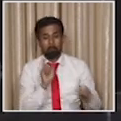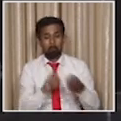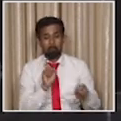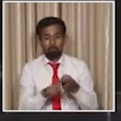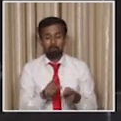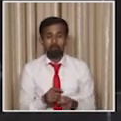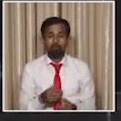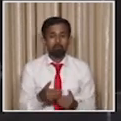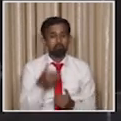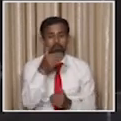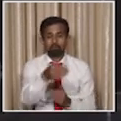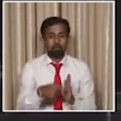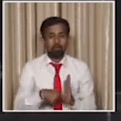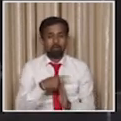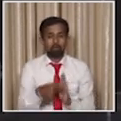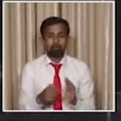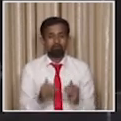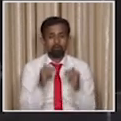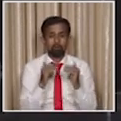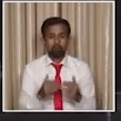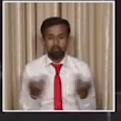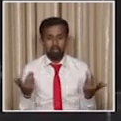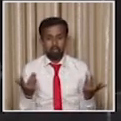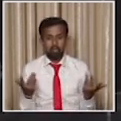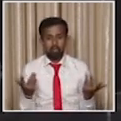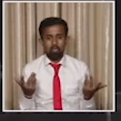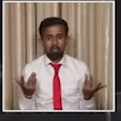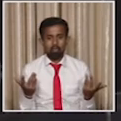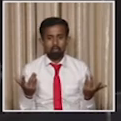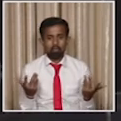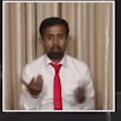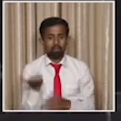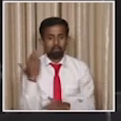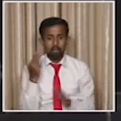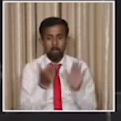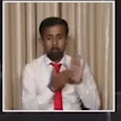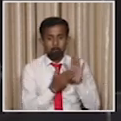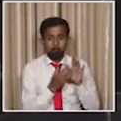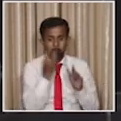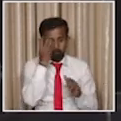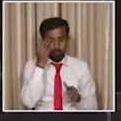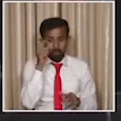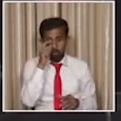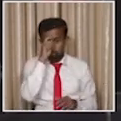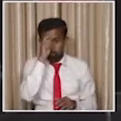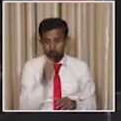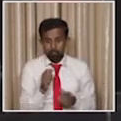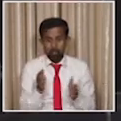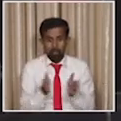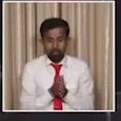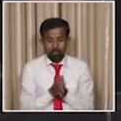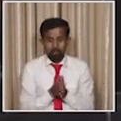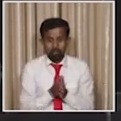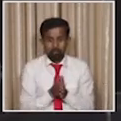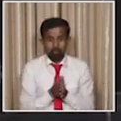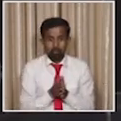අපිට කවදාවත් මේ රටේ ඉස්සරහට යන්න බෑ. හරි ඉස්සර මංගල සමරවීර ඇමතුමත් එක මම වැඩ කරනකොට නියෝජ්‍ය